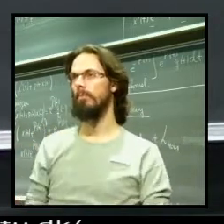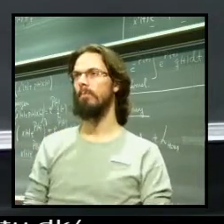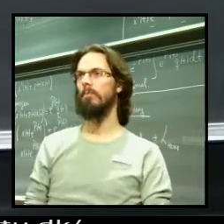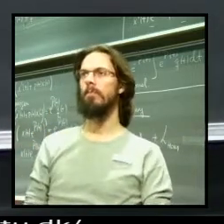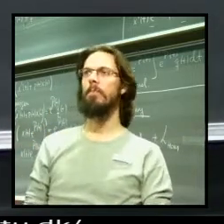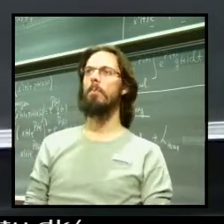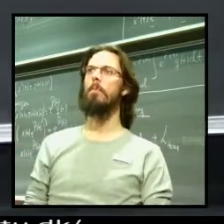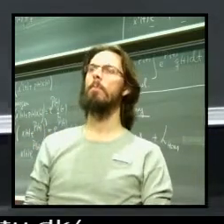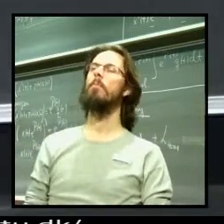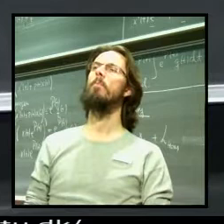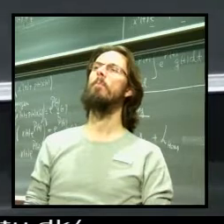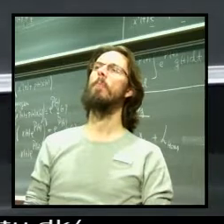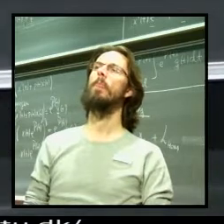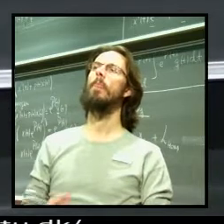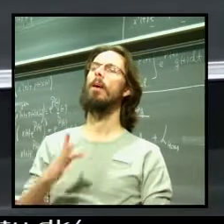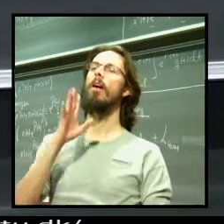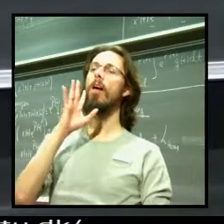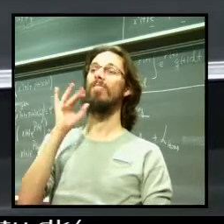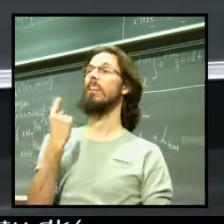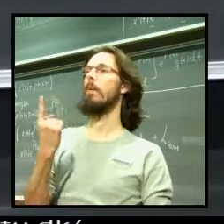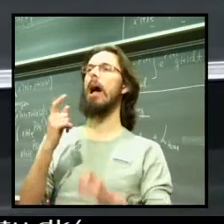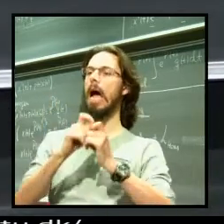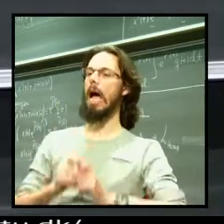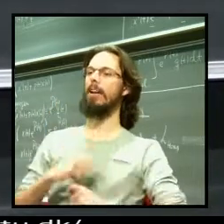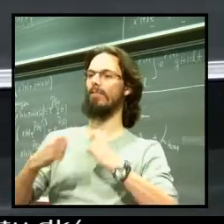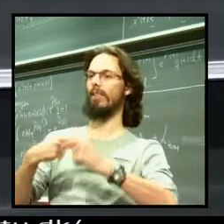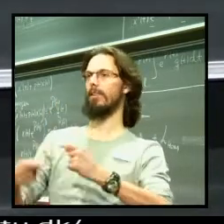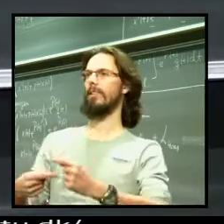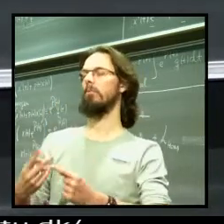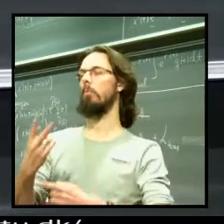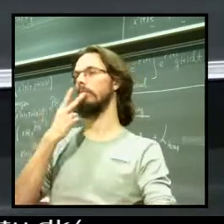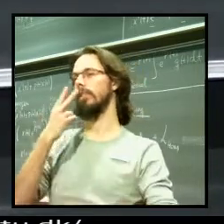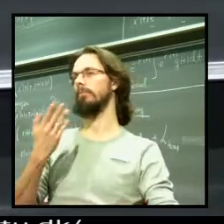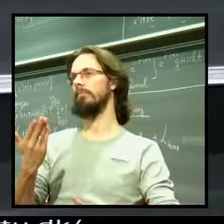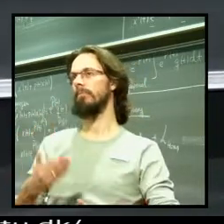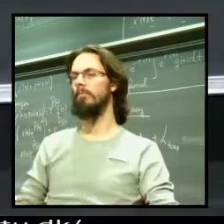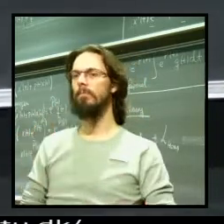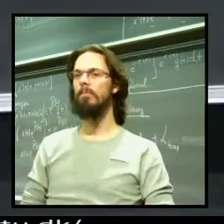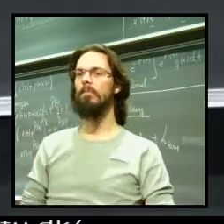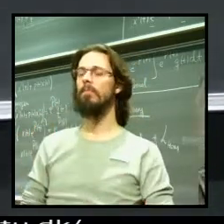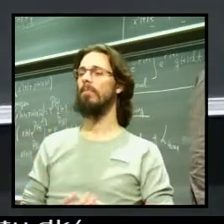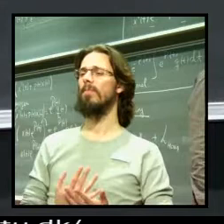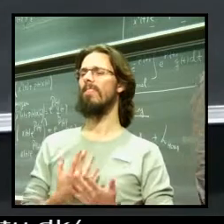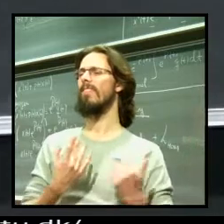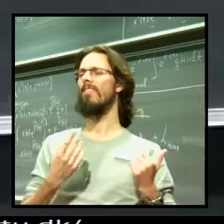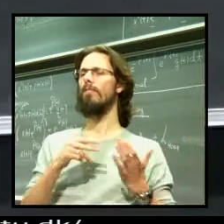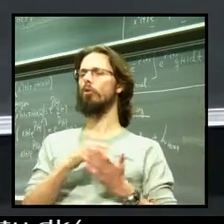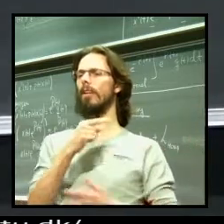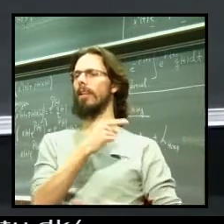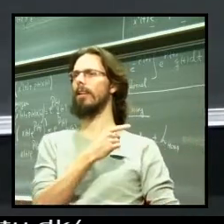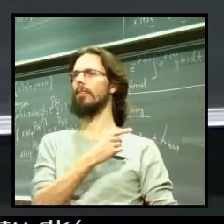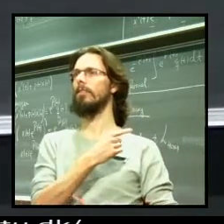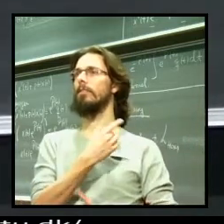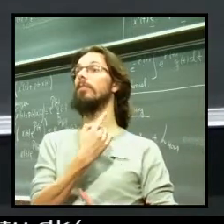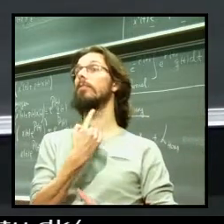Så hvis jeg nu bare regner videre her, så lad os se en gang. Hvad står der derinde? Der står